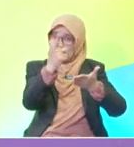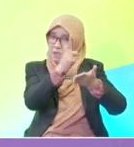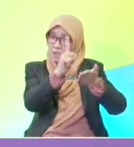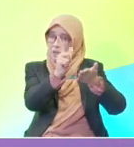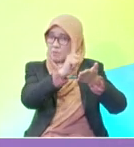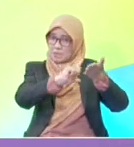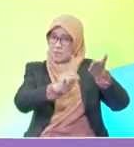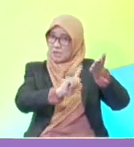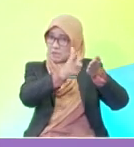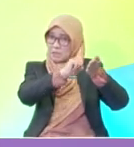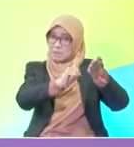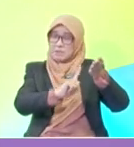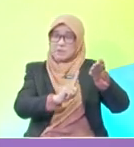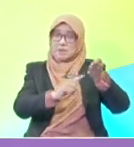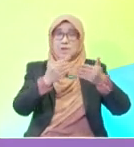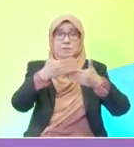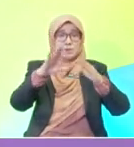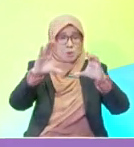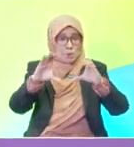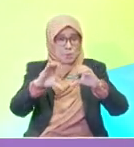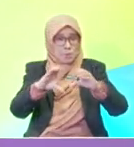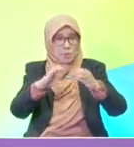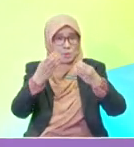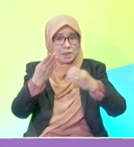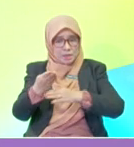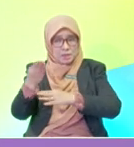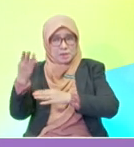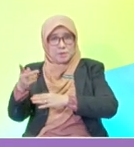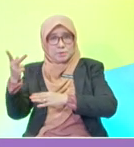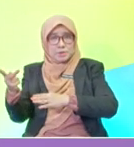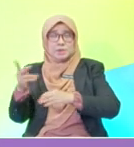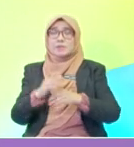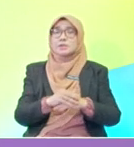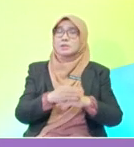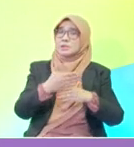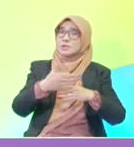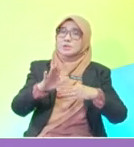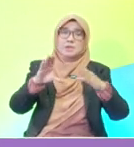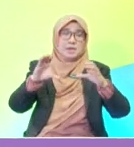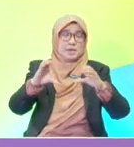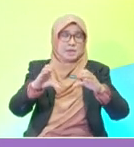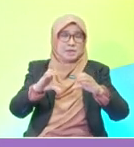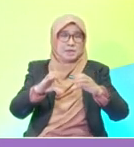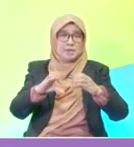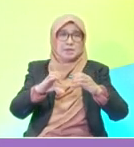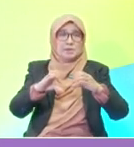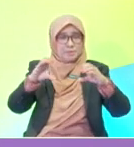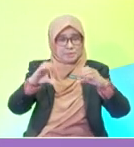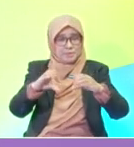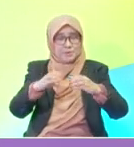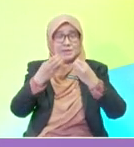lakaran, hasilkan produk. Ya, maksudnya cikgu. Abang Fizi telah melalui proses pembelajaran dan pembelajaran dengan baik. Jadi cikgu boleh